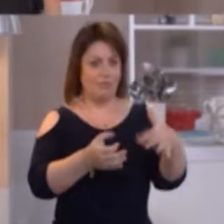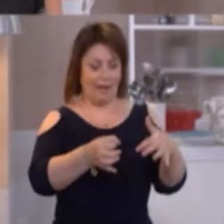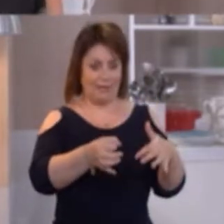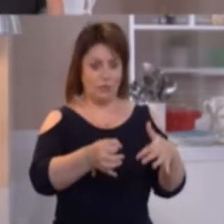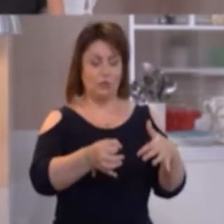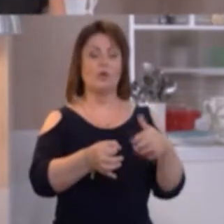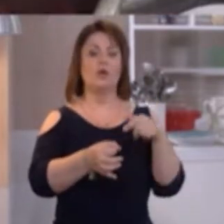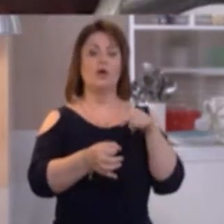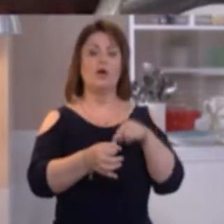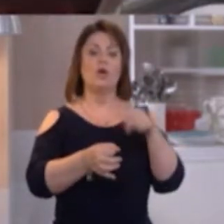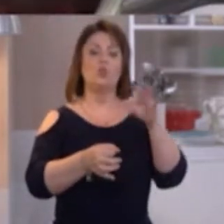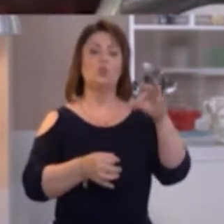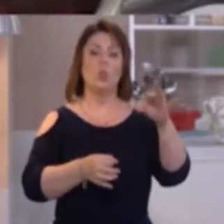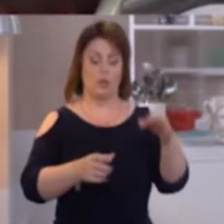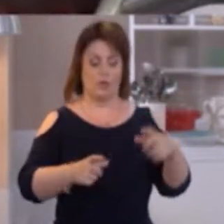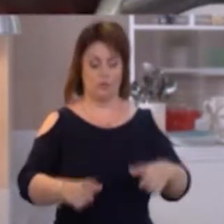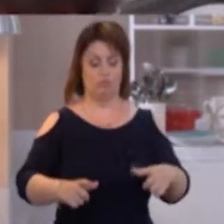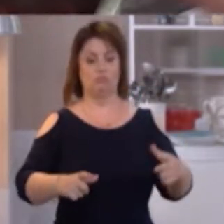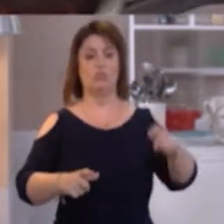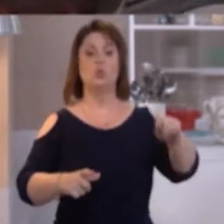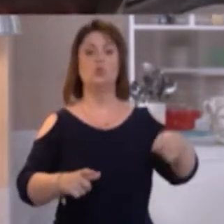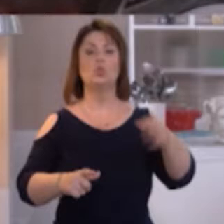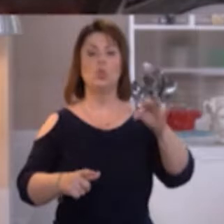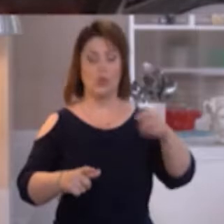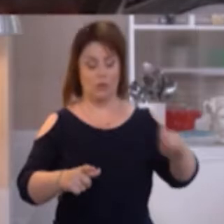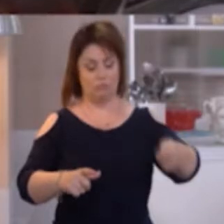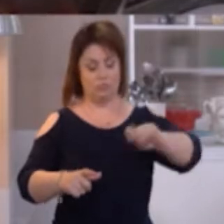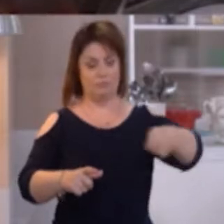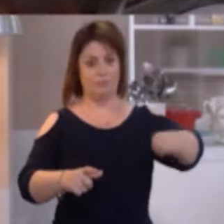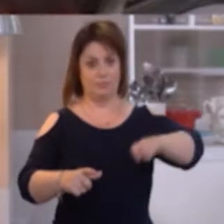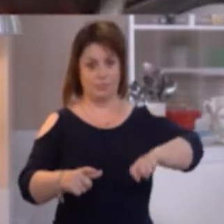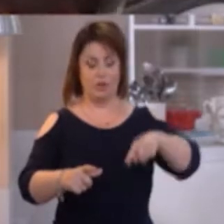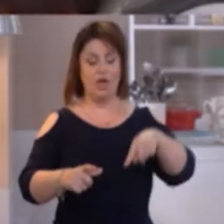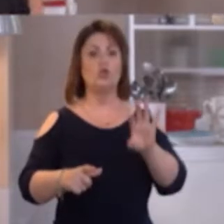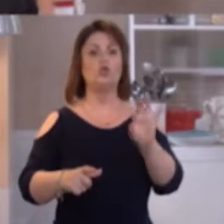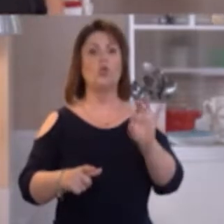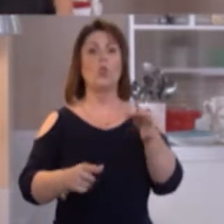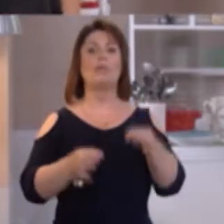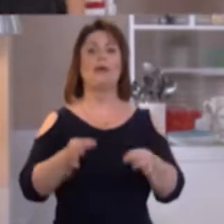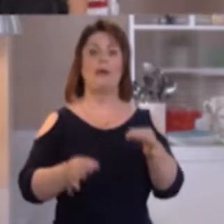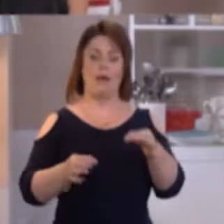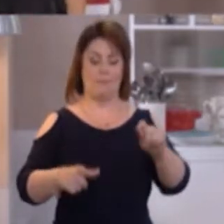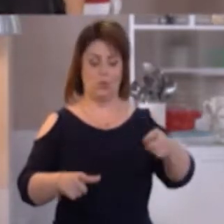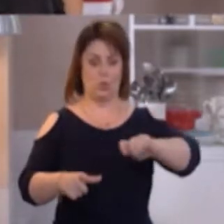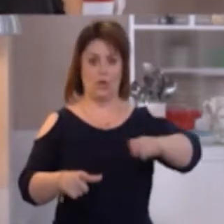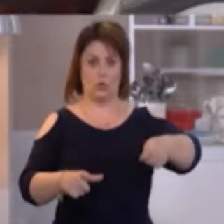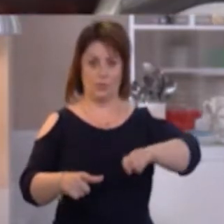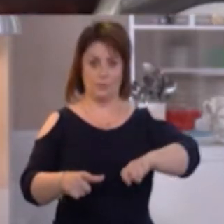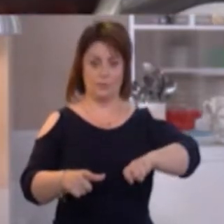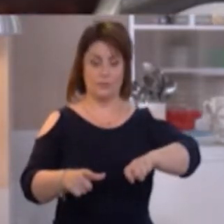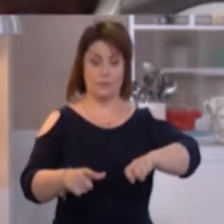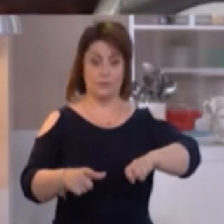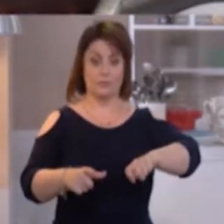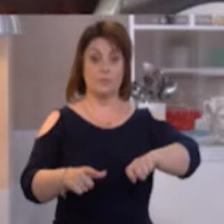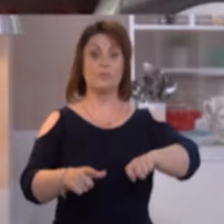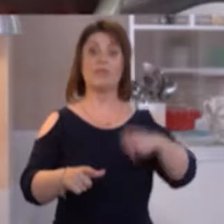con lo zucchero. Voilà. Zucchero. Lo zucchero è esattamente questo qua, sono i 50 g di zucchero. Queste